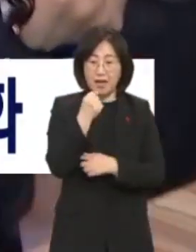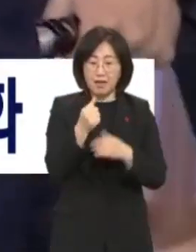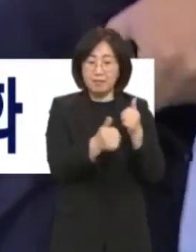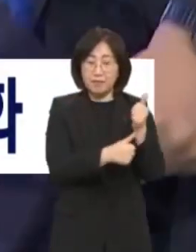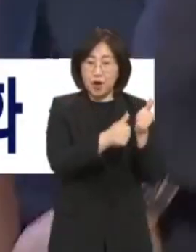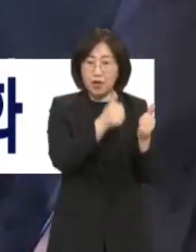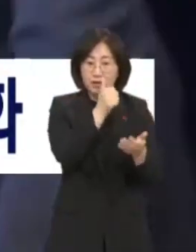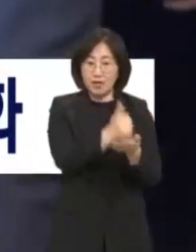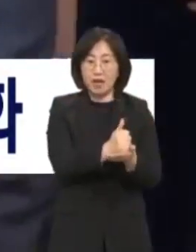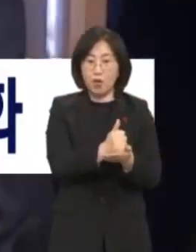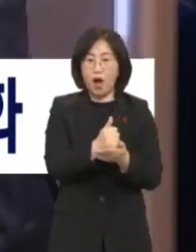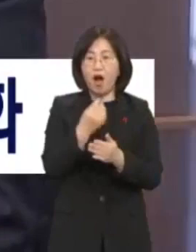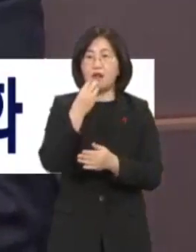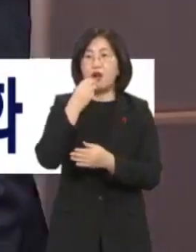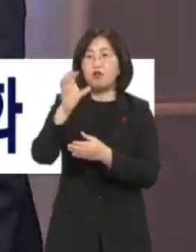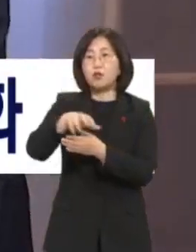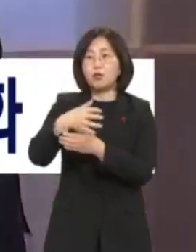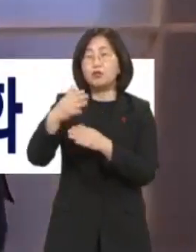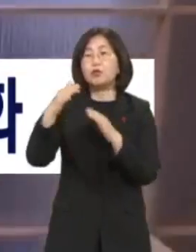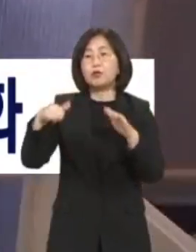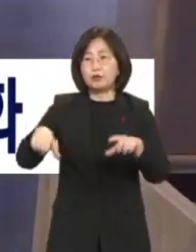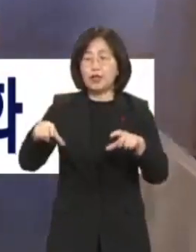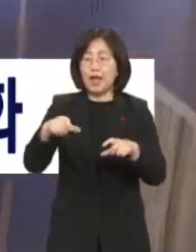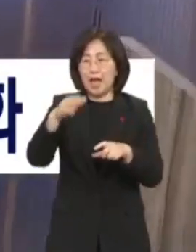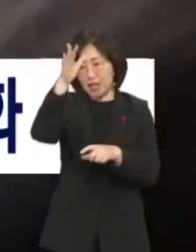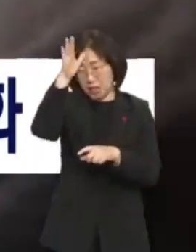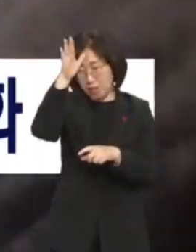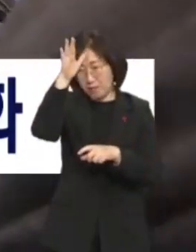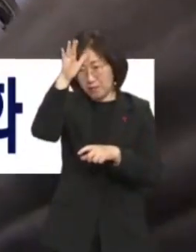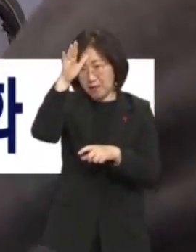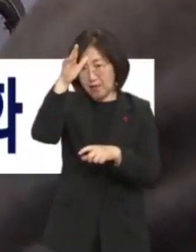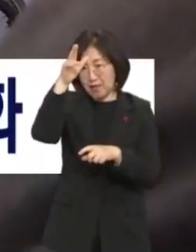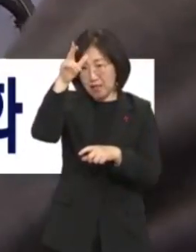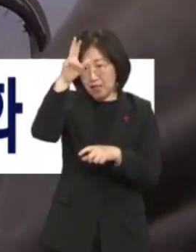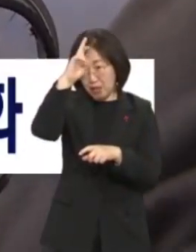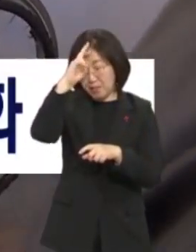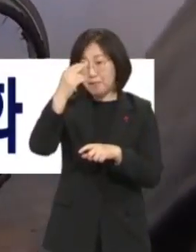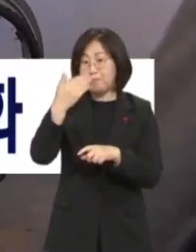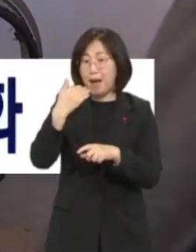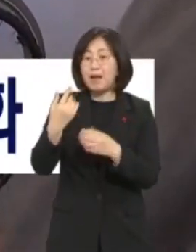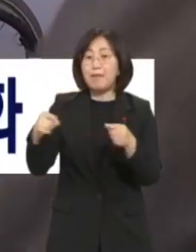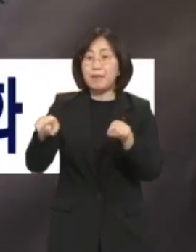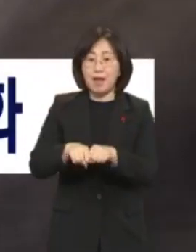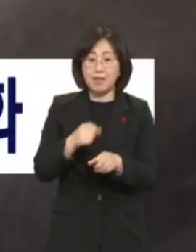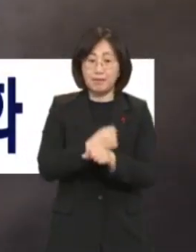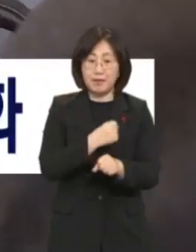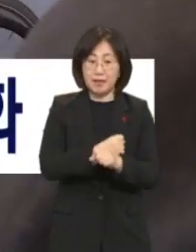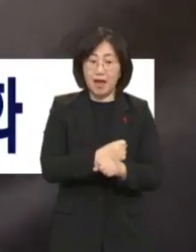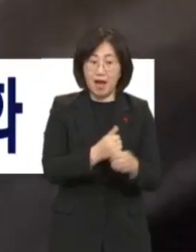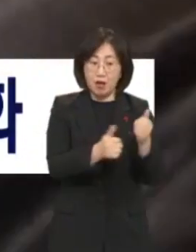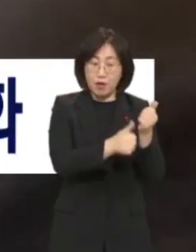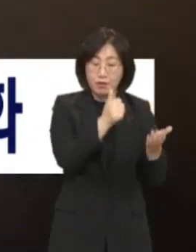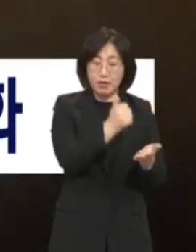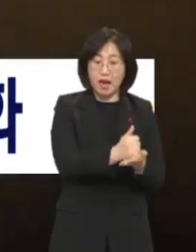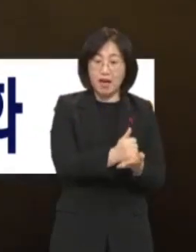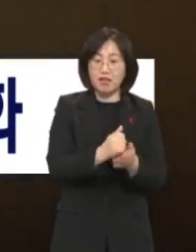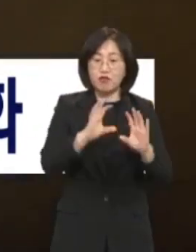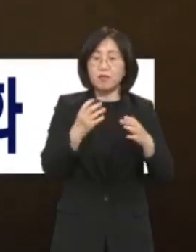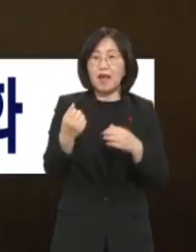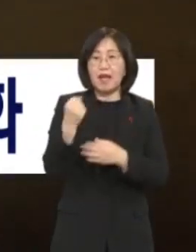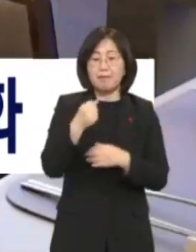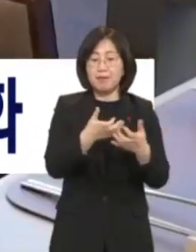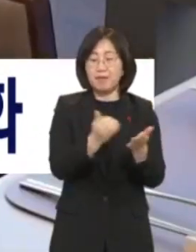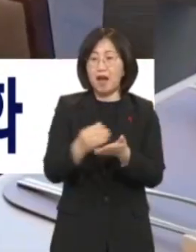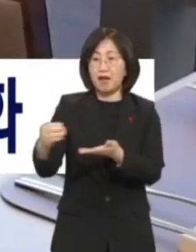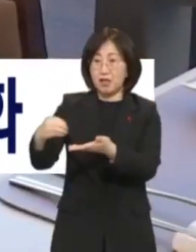서울종로구 한식당에서 찬을 함께했습니다 이번 만남에서 한원장은이 의원에게 국민의 힘 입당을